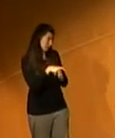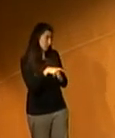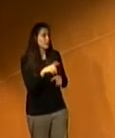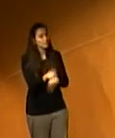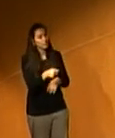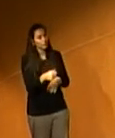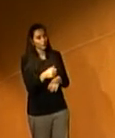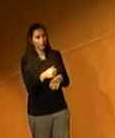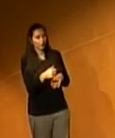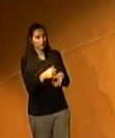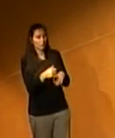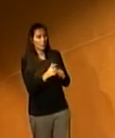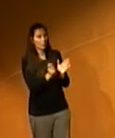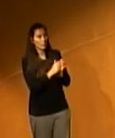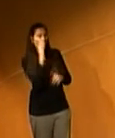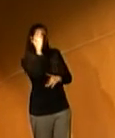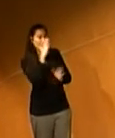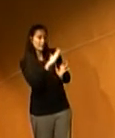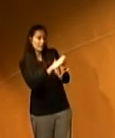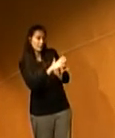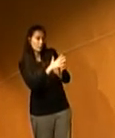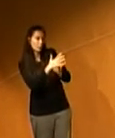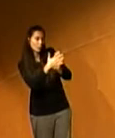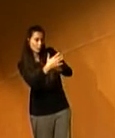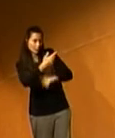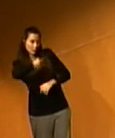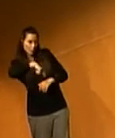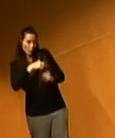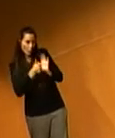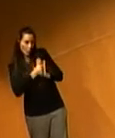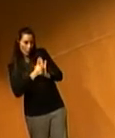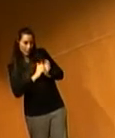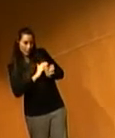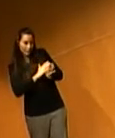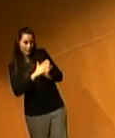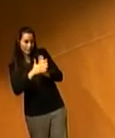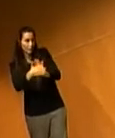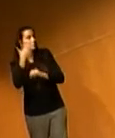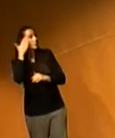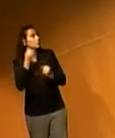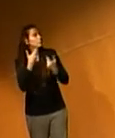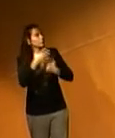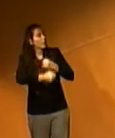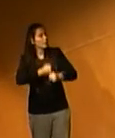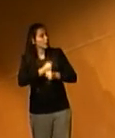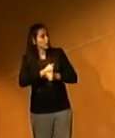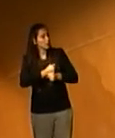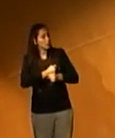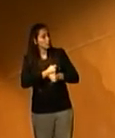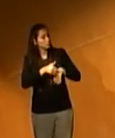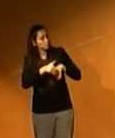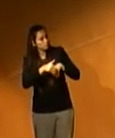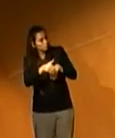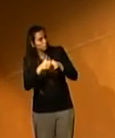évolue avec l'élève en même temps que sa scolarité. Si on le suit plusieurs années, on évolue en même temps que lui. Donc